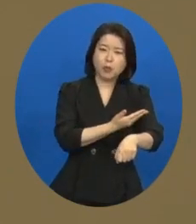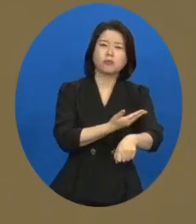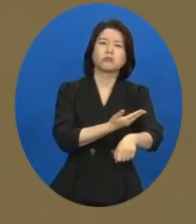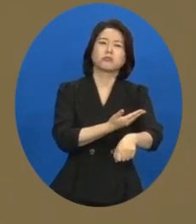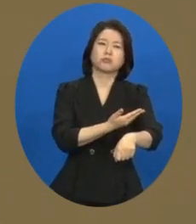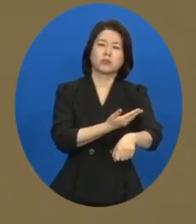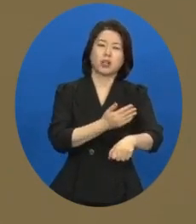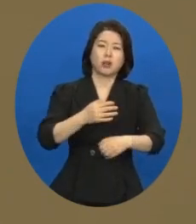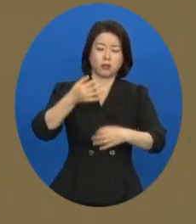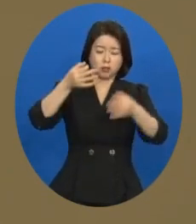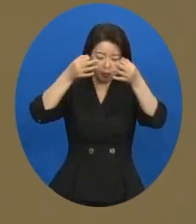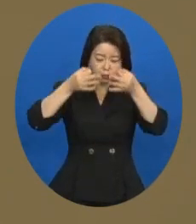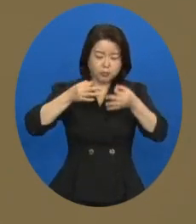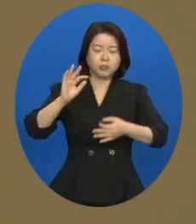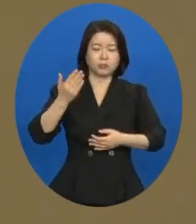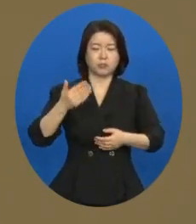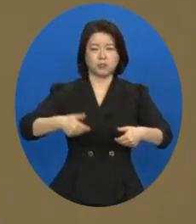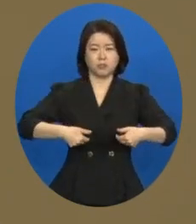합니다.